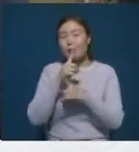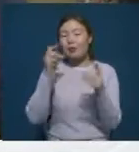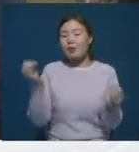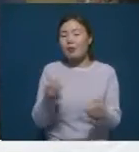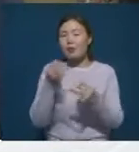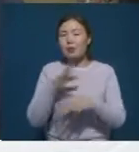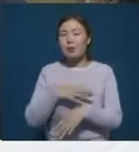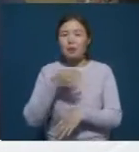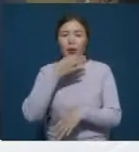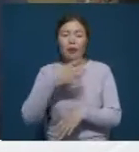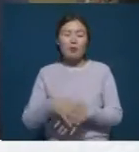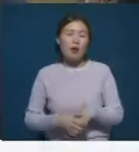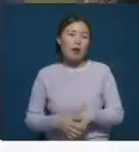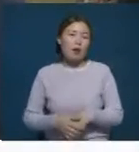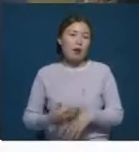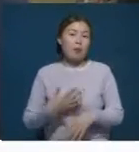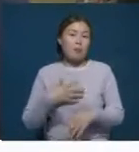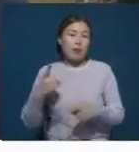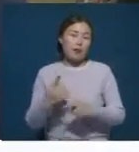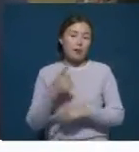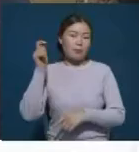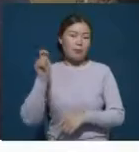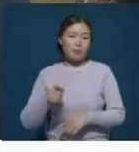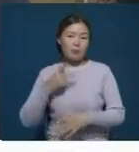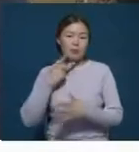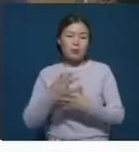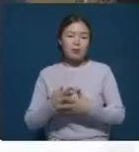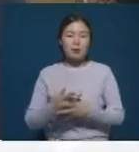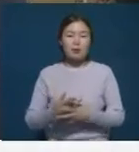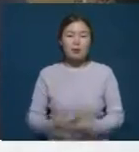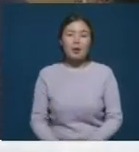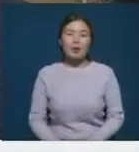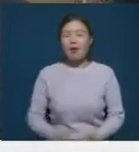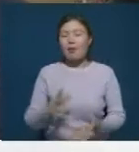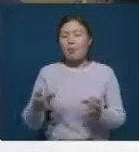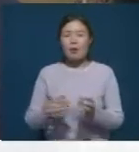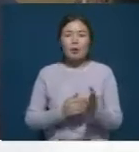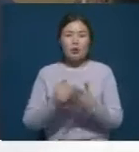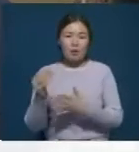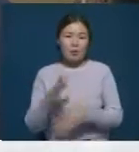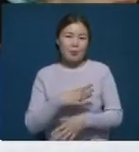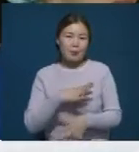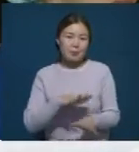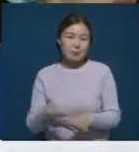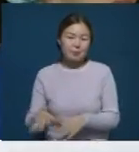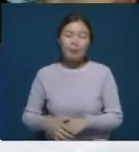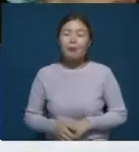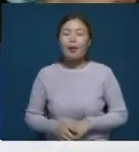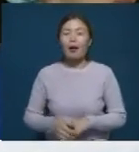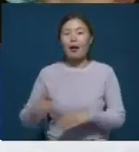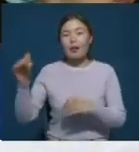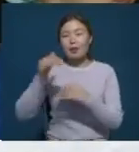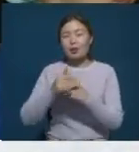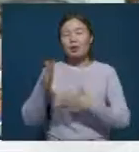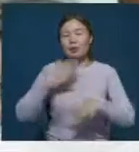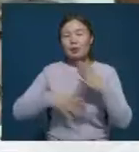маған өте қатты ұнады. Шынымды айтсам, мен алғаш рет ұлт аспаптар концертіне келіп тұрмын. Барлығы жоғары деңгейде өтті. Көрермендер кештен